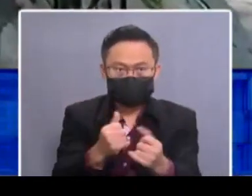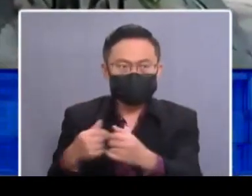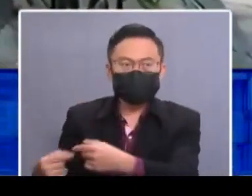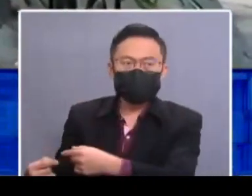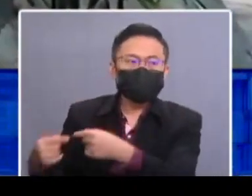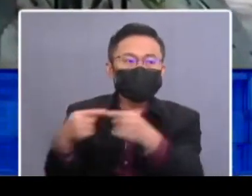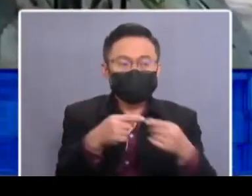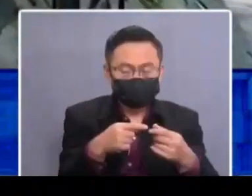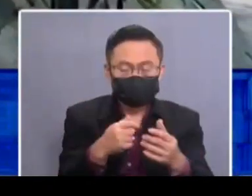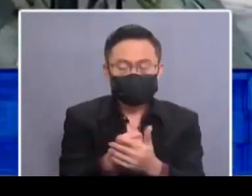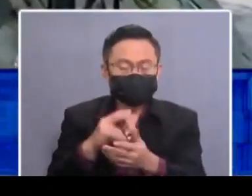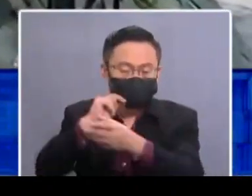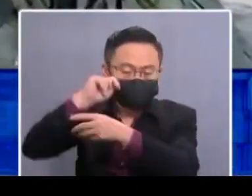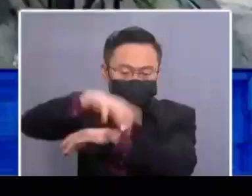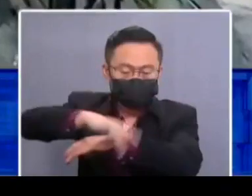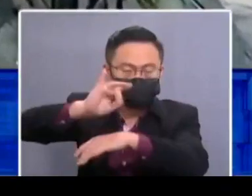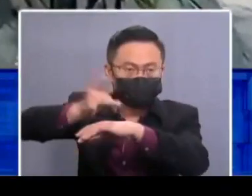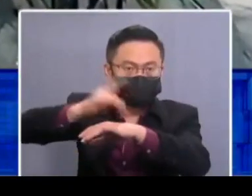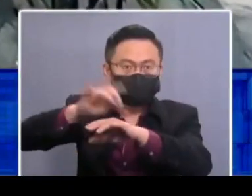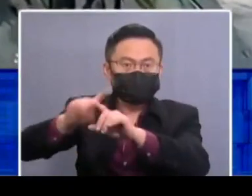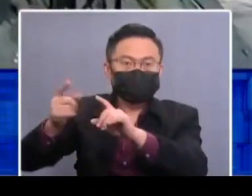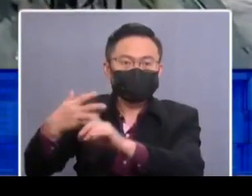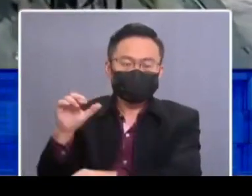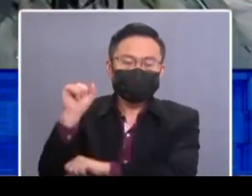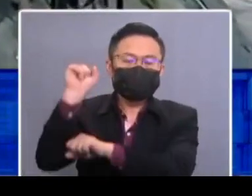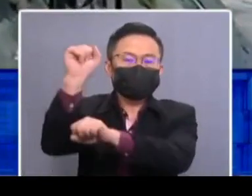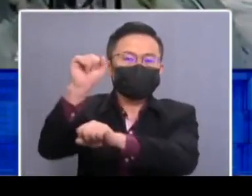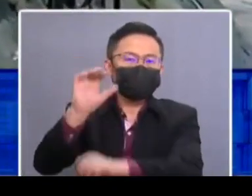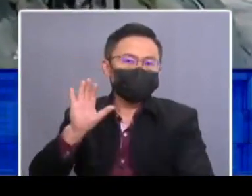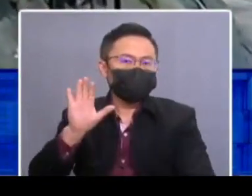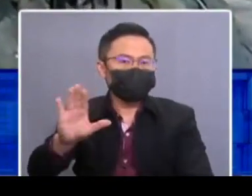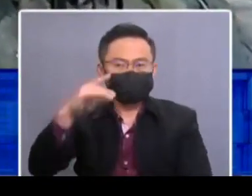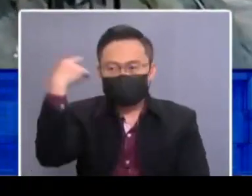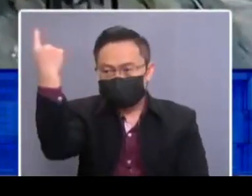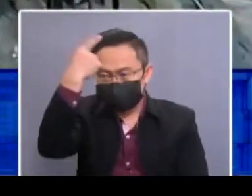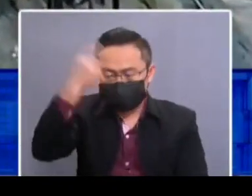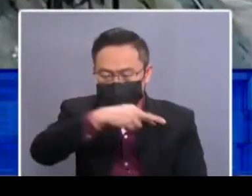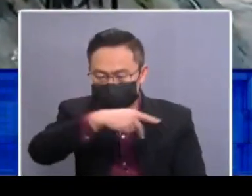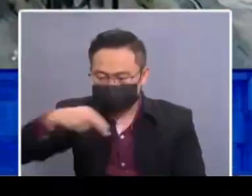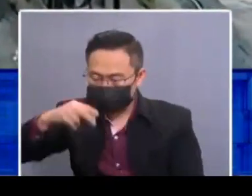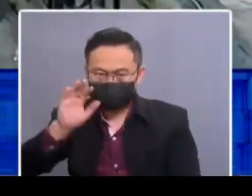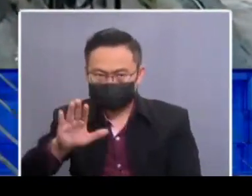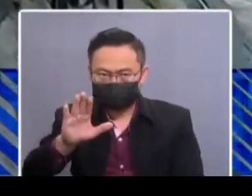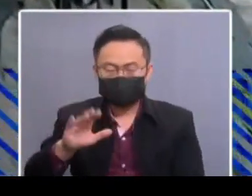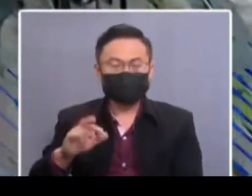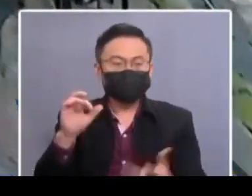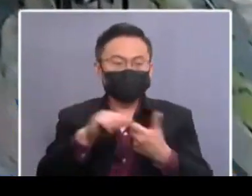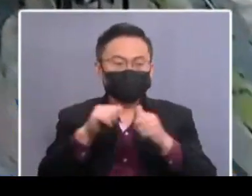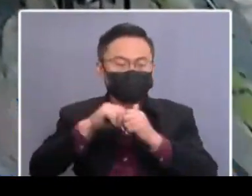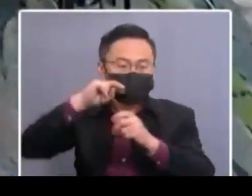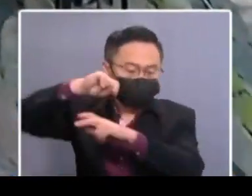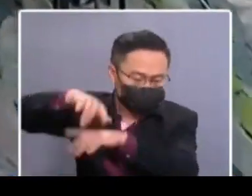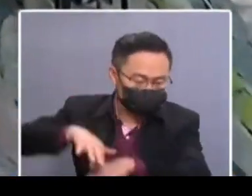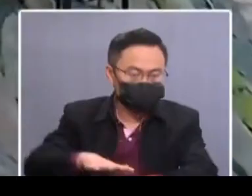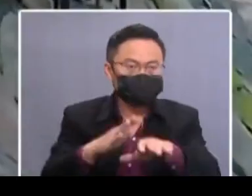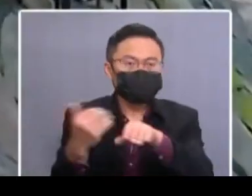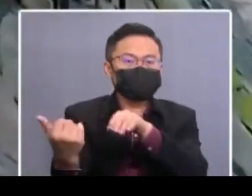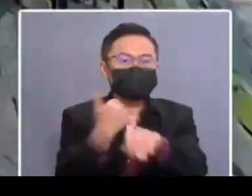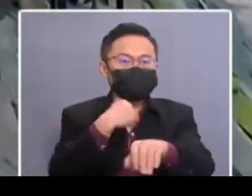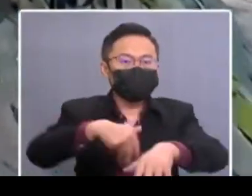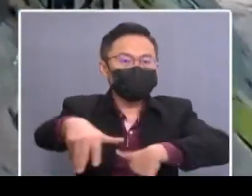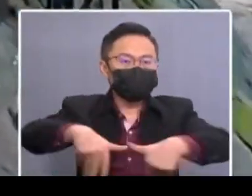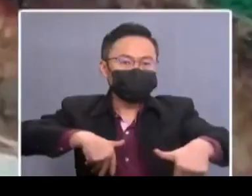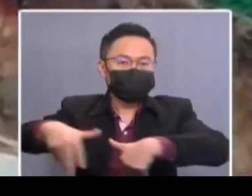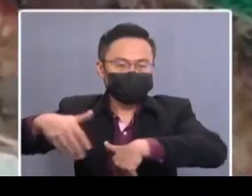ตาตนสูงเจ้าหน้าที่สั่งห้ามนักท่องเที่ยวลงเล่นน้ำโดยเด็ดขาดนะครับแล้วน้ำป่ายังพัดเข้าถนนหมู่บ้